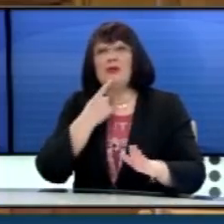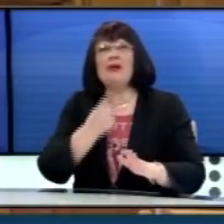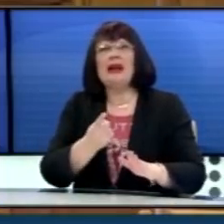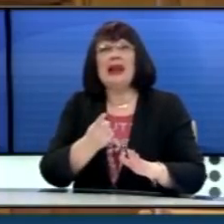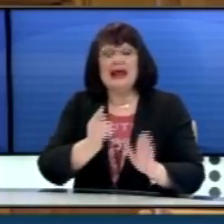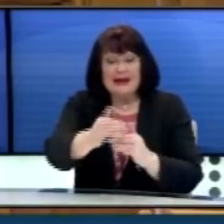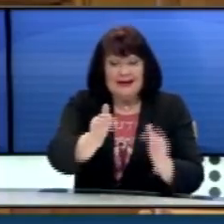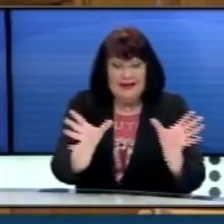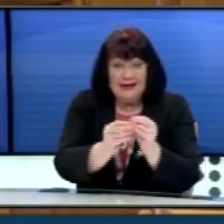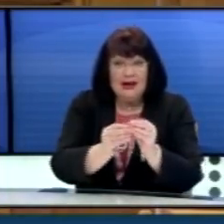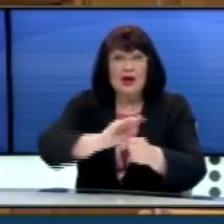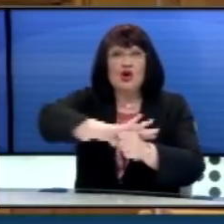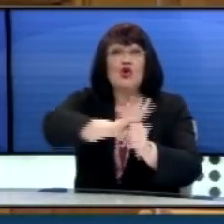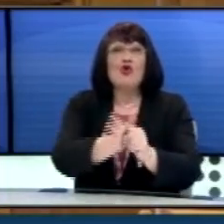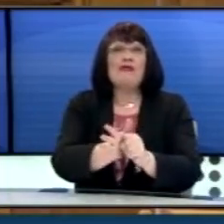στα τμήματα COVID.